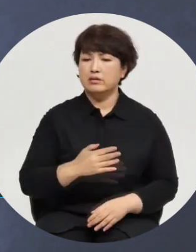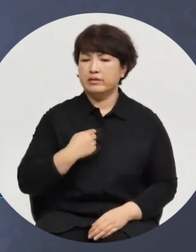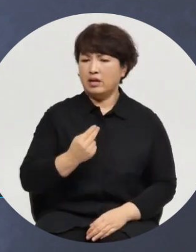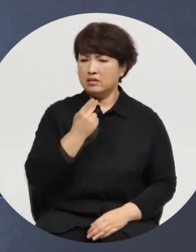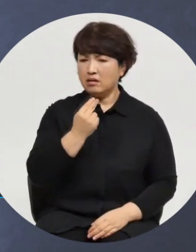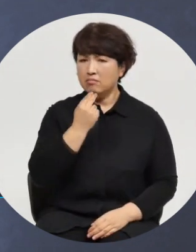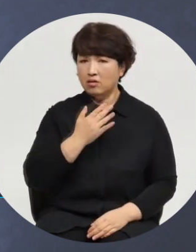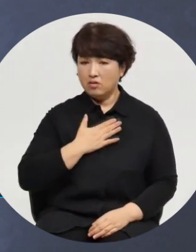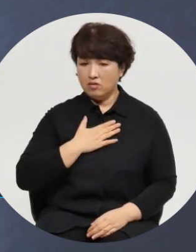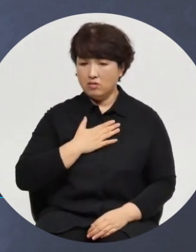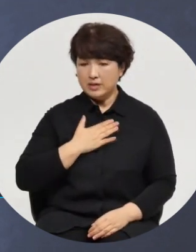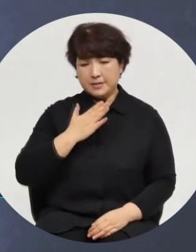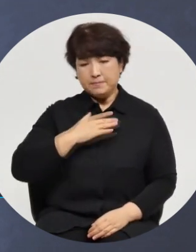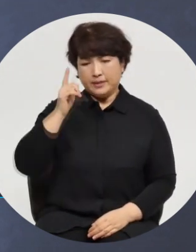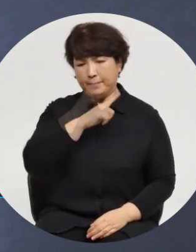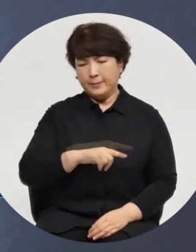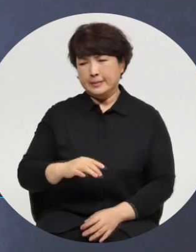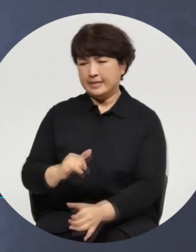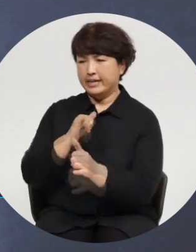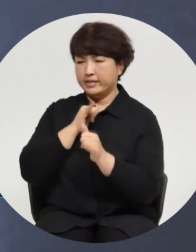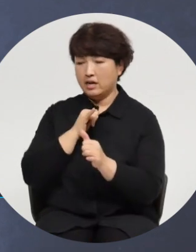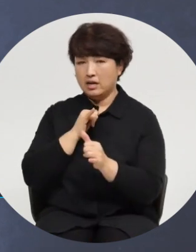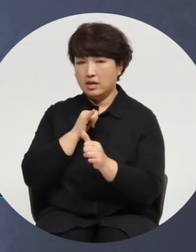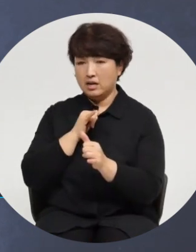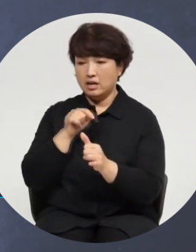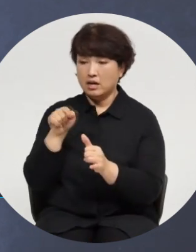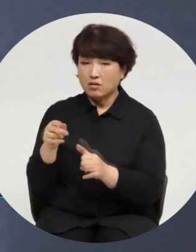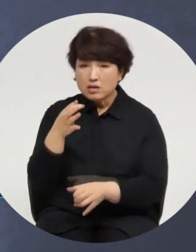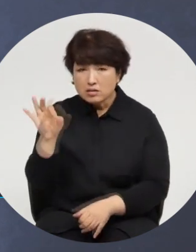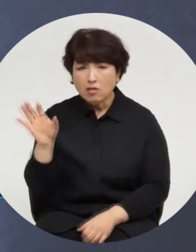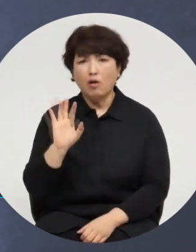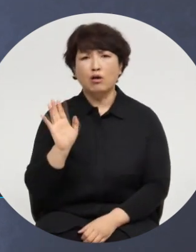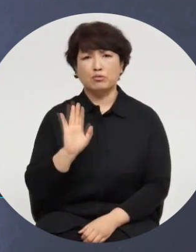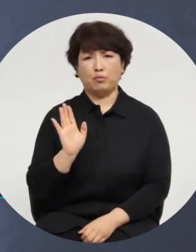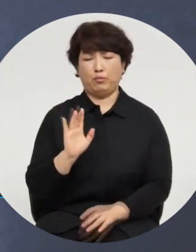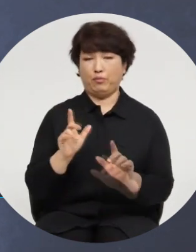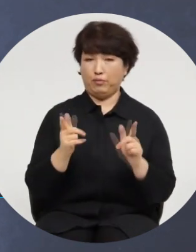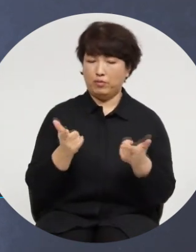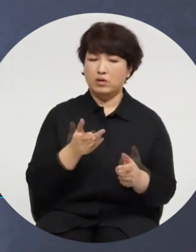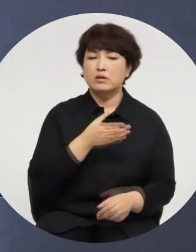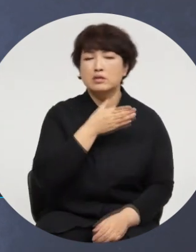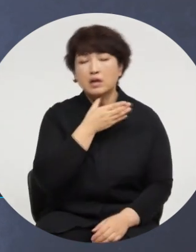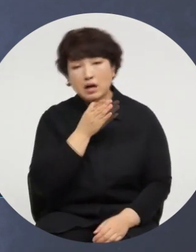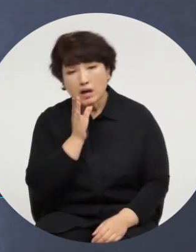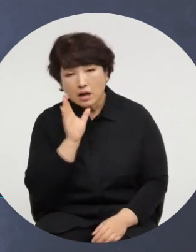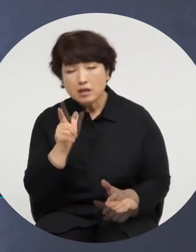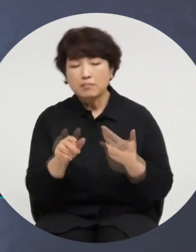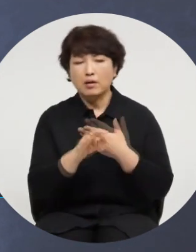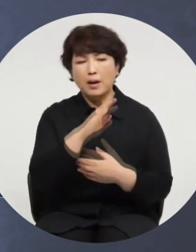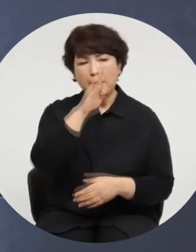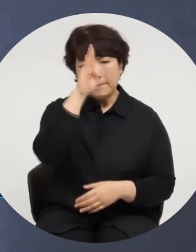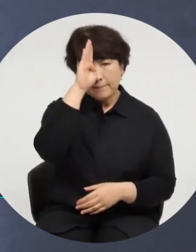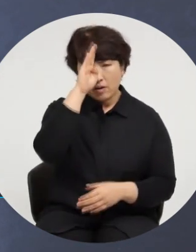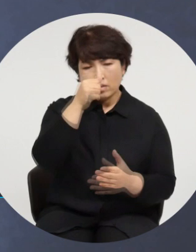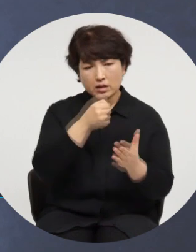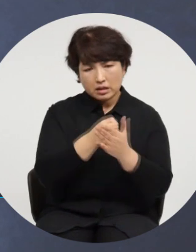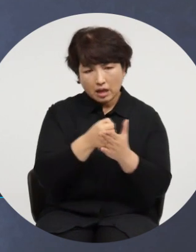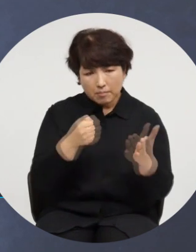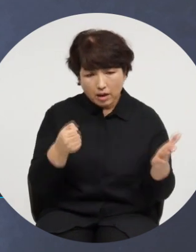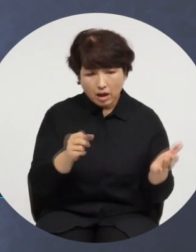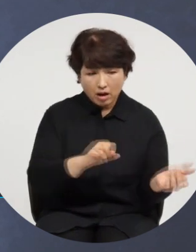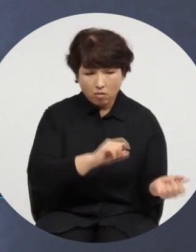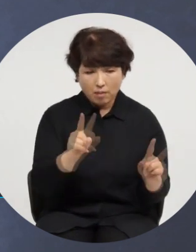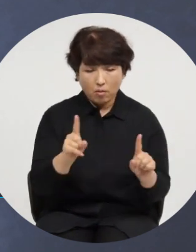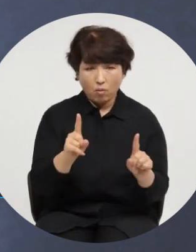그래요 자기 생명을 그 작 기분 나쁘다고 젊은 사람 자살하고 이걸 인정한다는 게 아니라 나이가